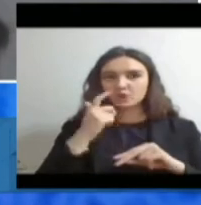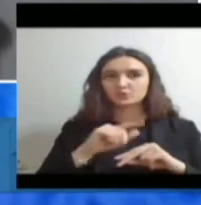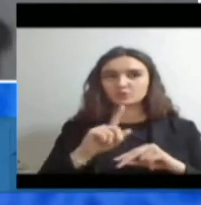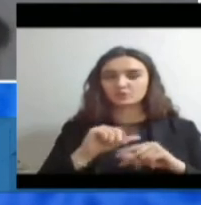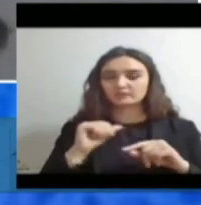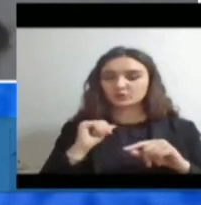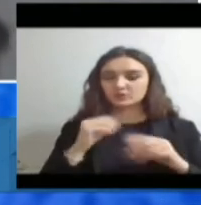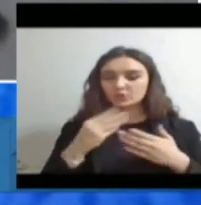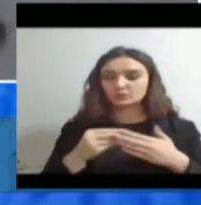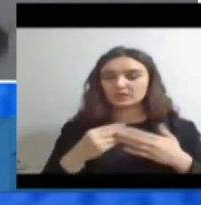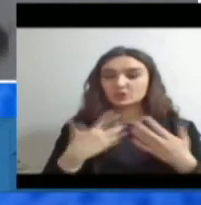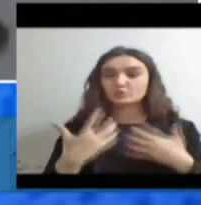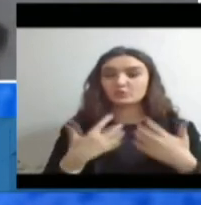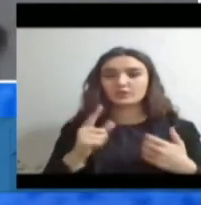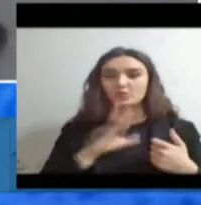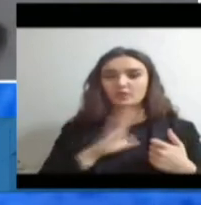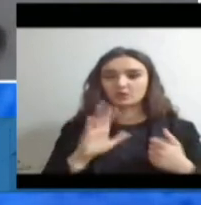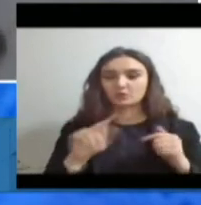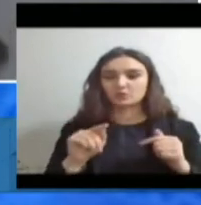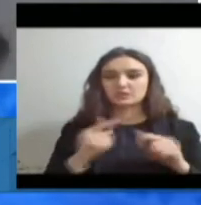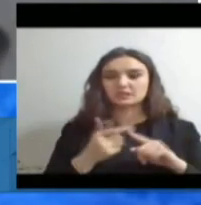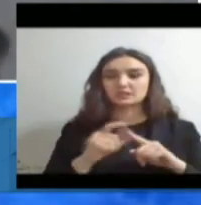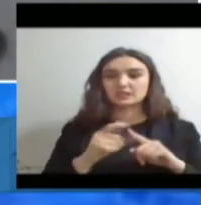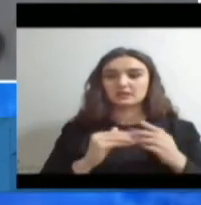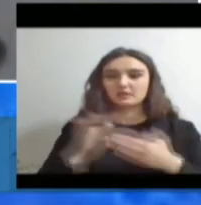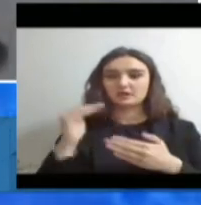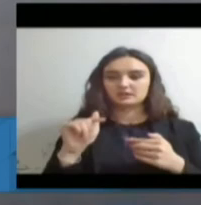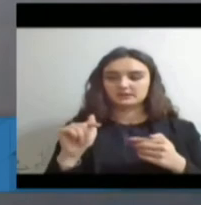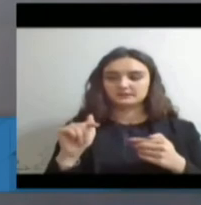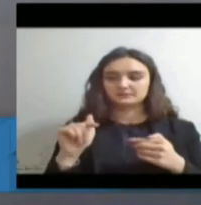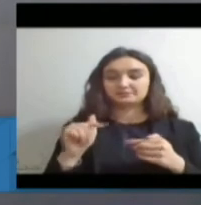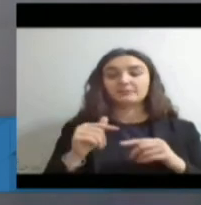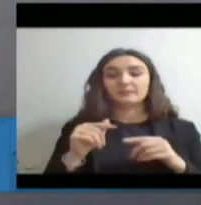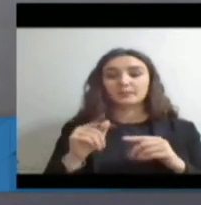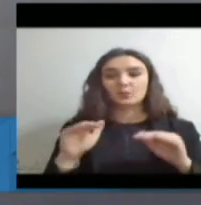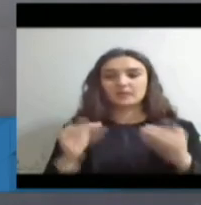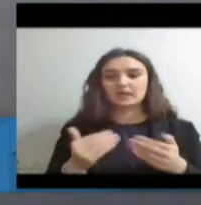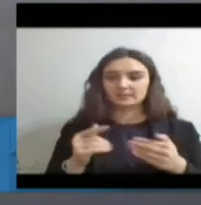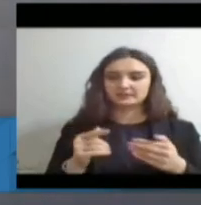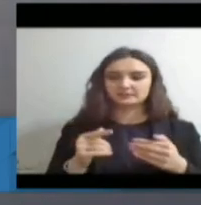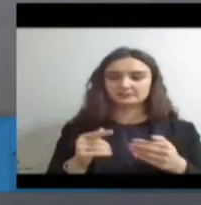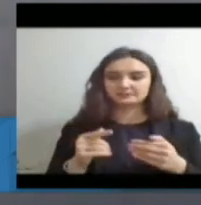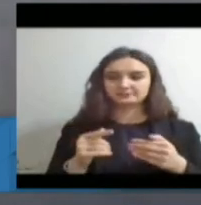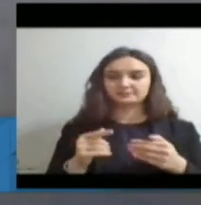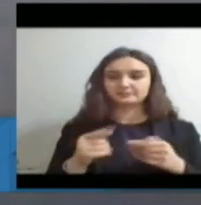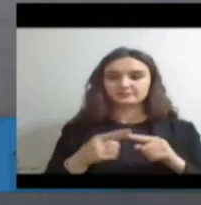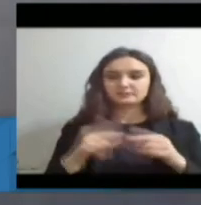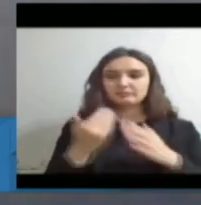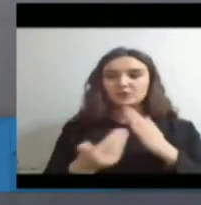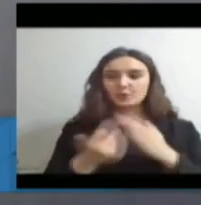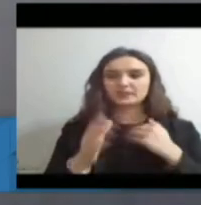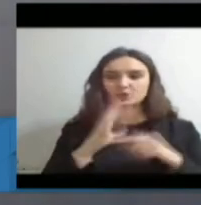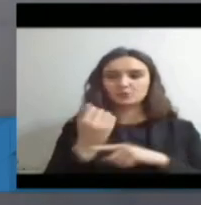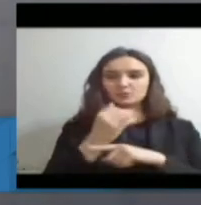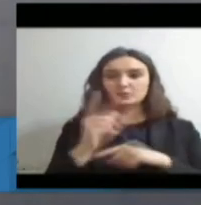მისი შფოთვა არ იყოს თქვათ ძალიან მაღალი. ნაკლებად გამოქვეყნდა ხო რეკომენდაციები, რომ დღეში